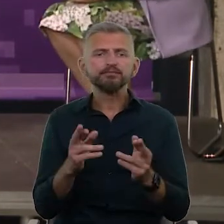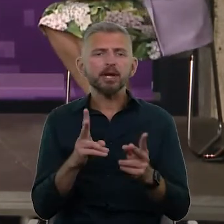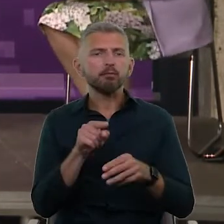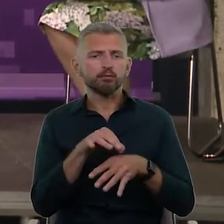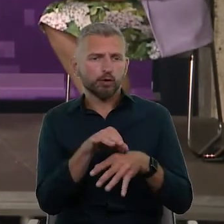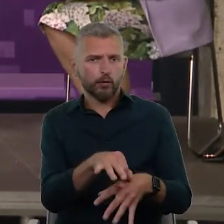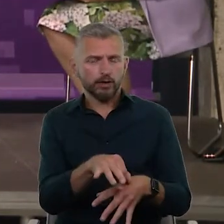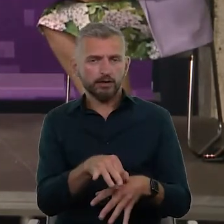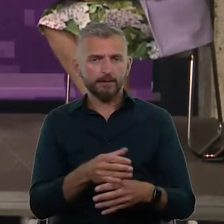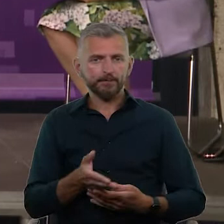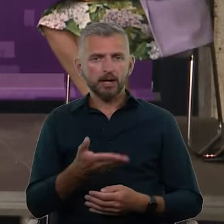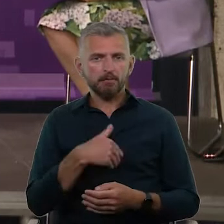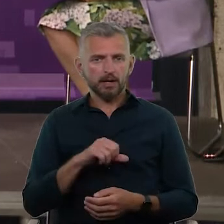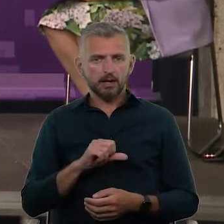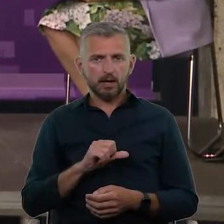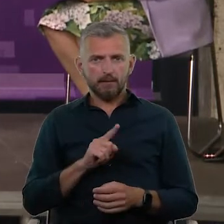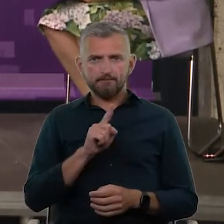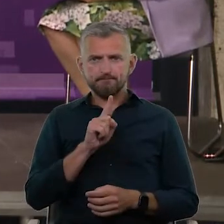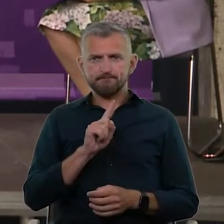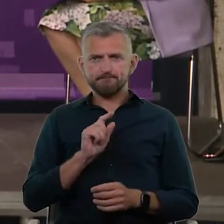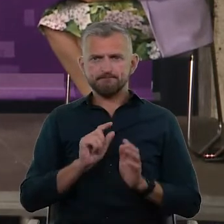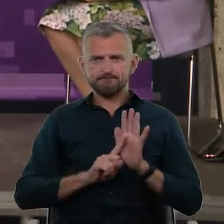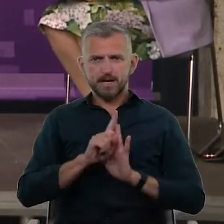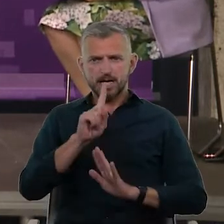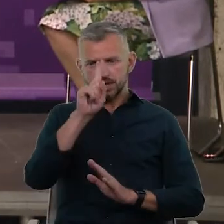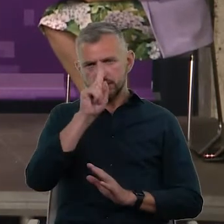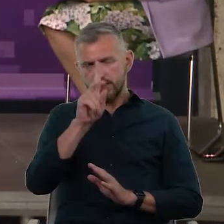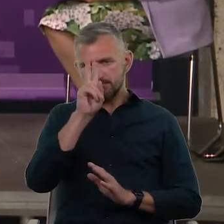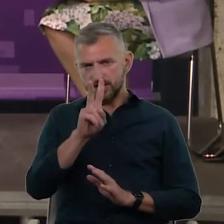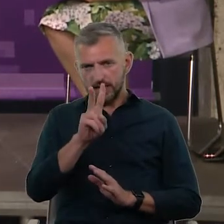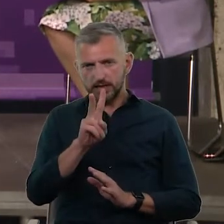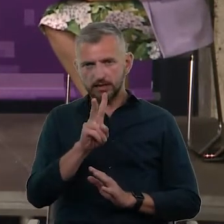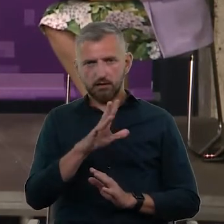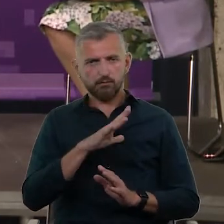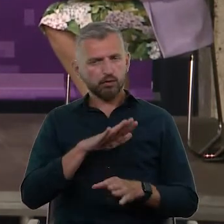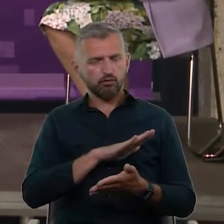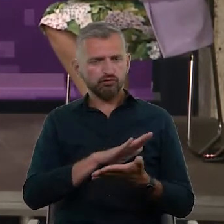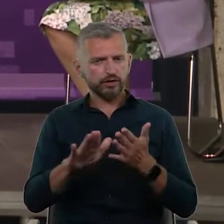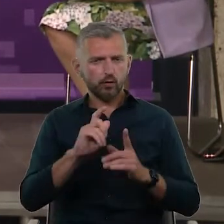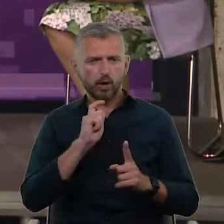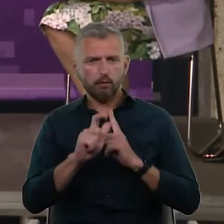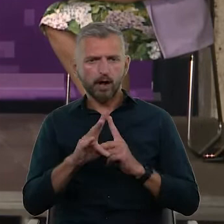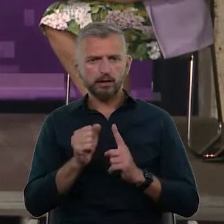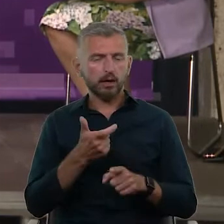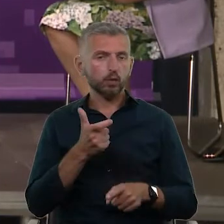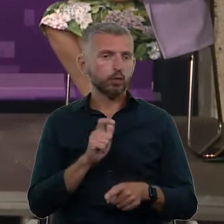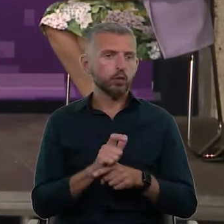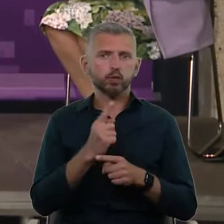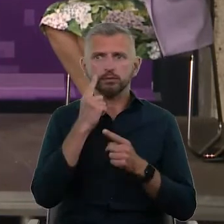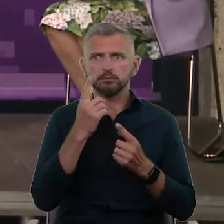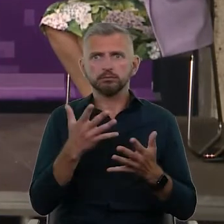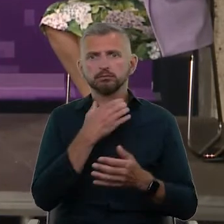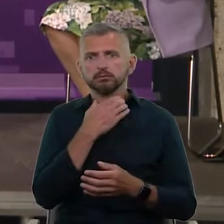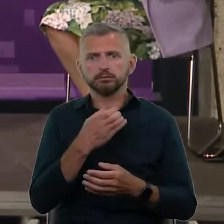це ми насправді перші два місяці це було суто реагування на дуже яскраві потреби, а зараз